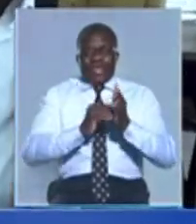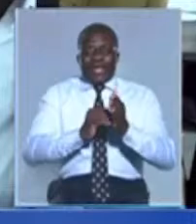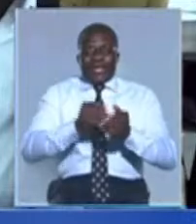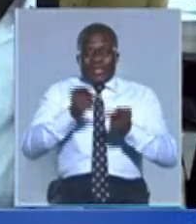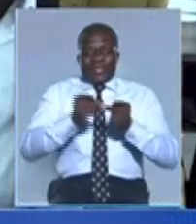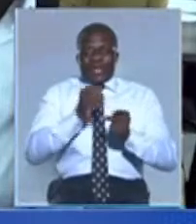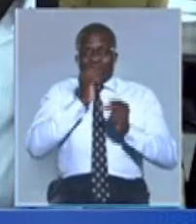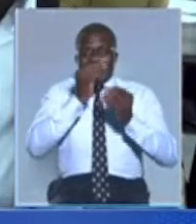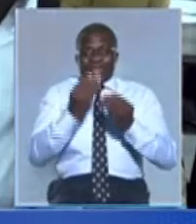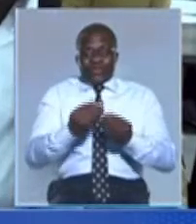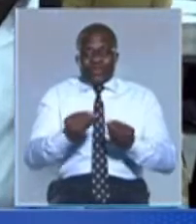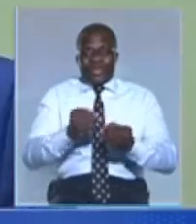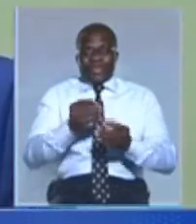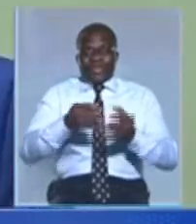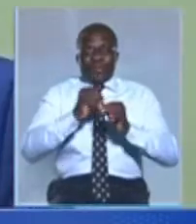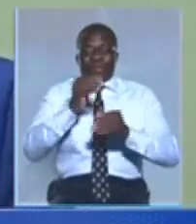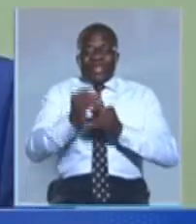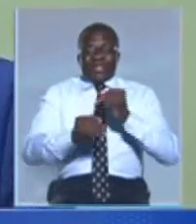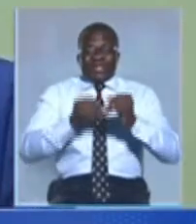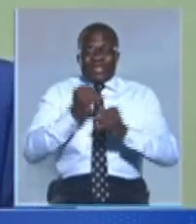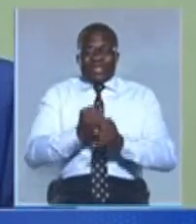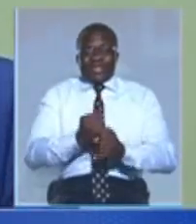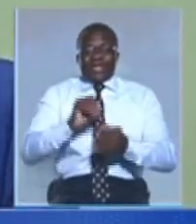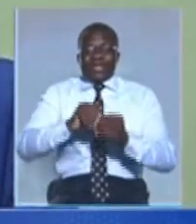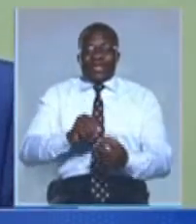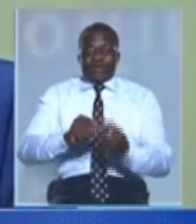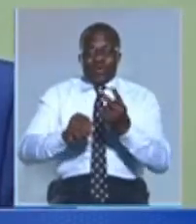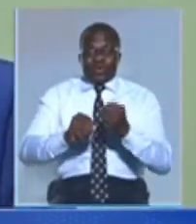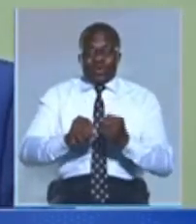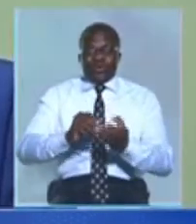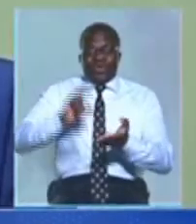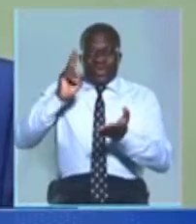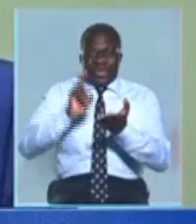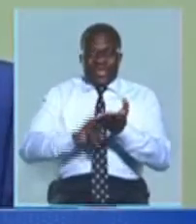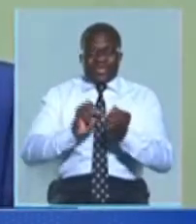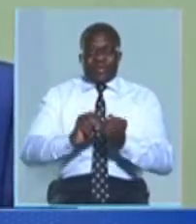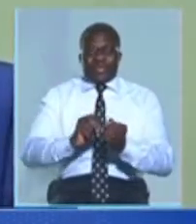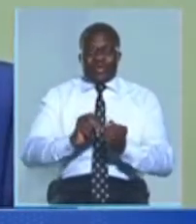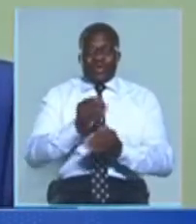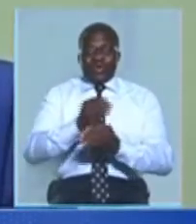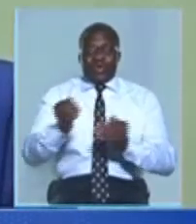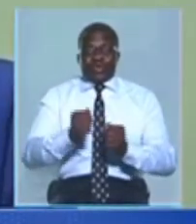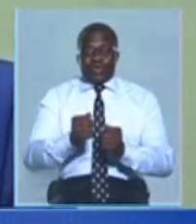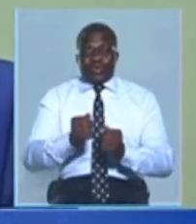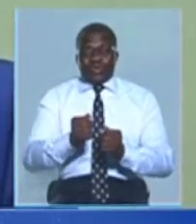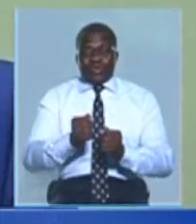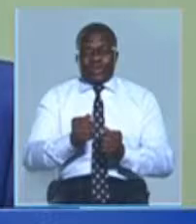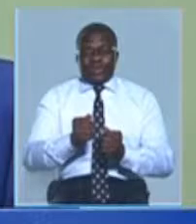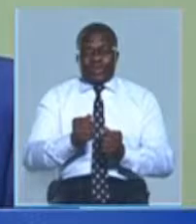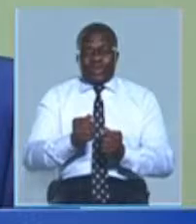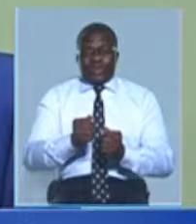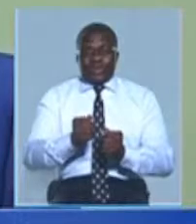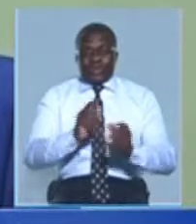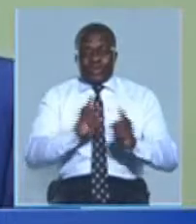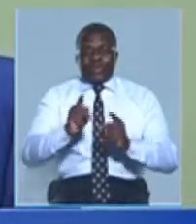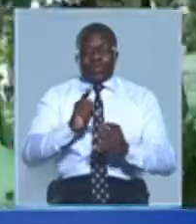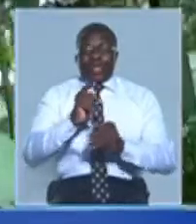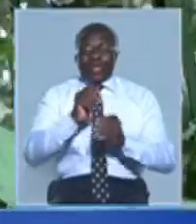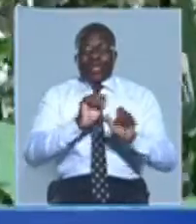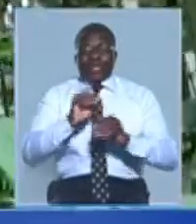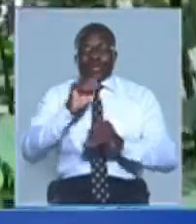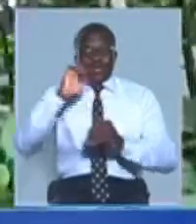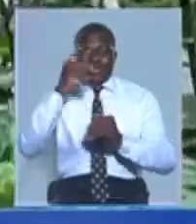humides d'importance internationale. De deux, l'inscription au pilier 3 du plan d'action du